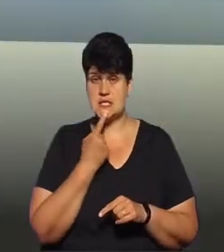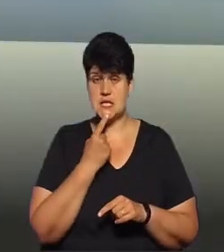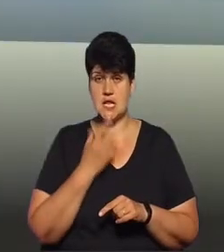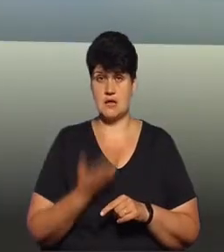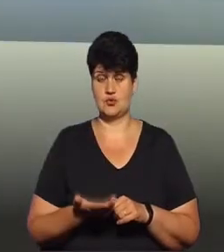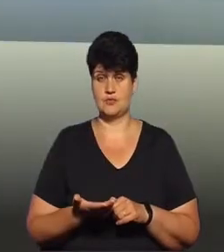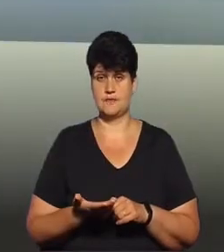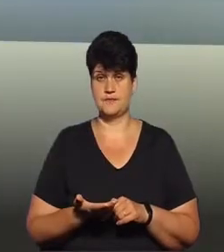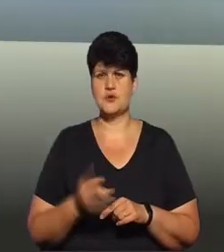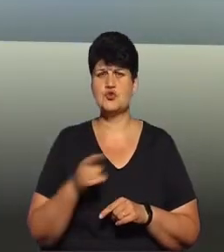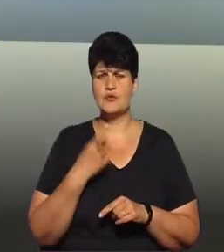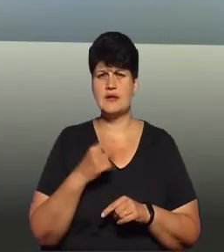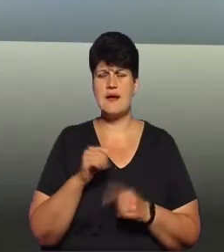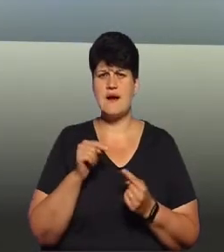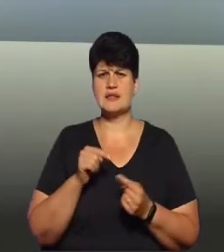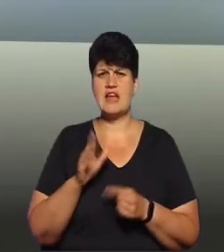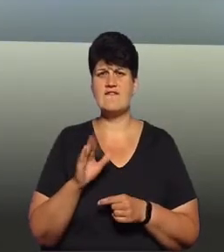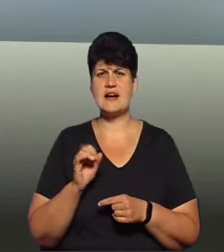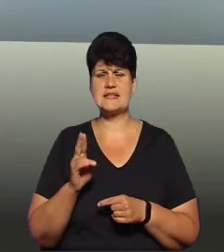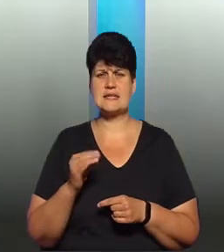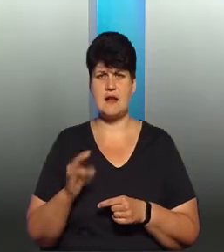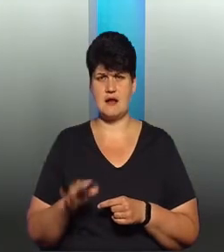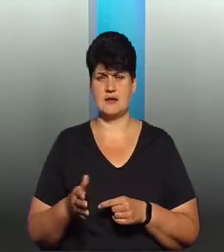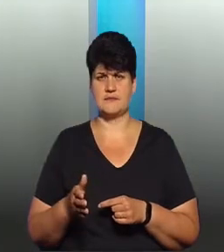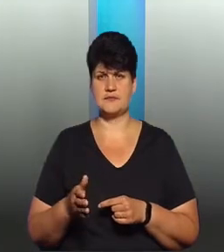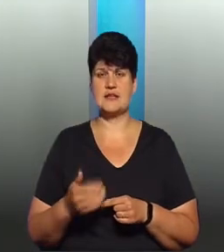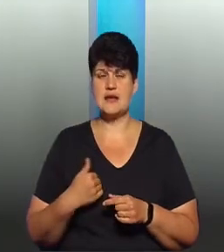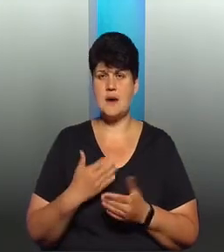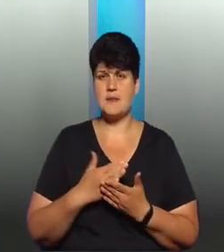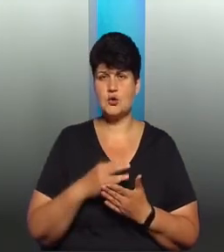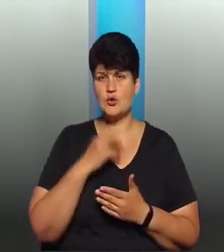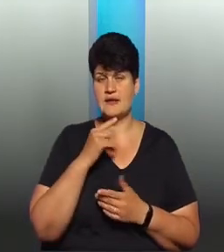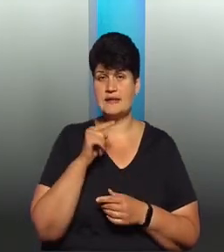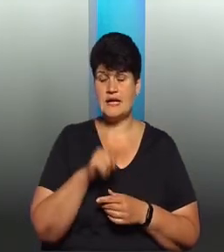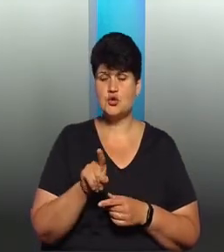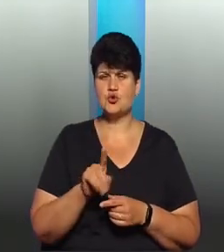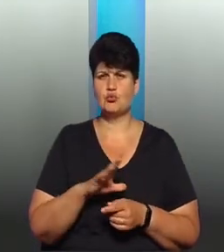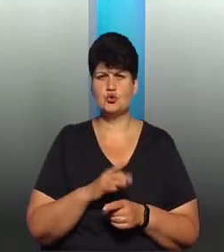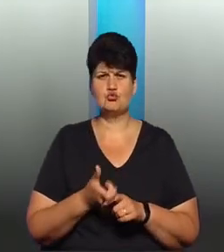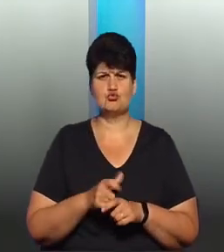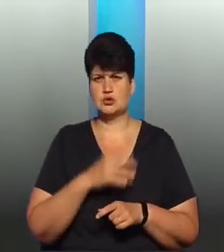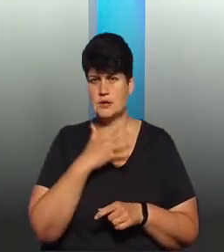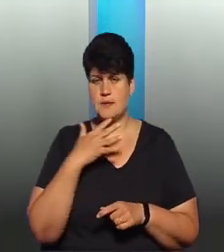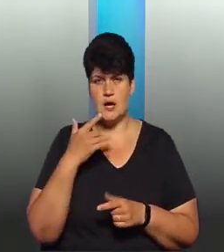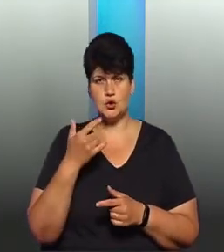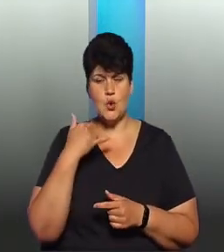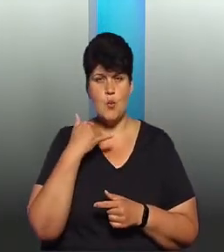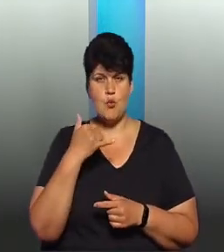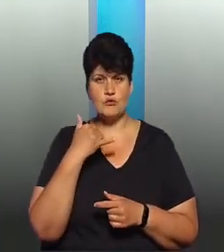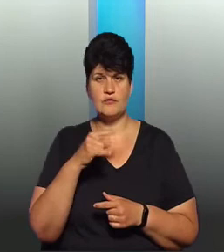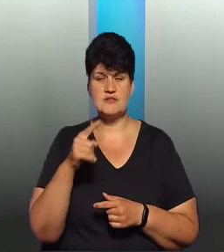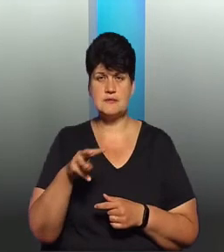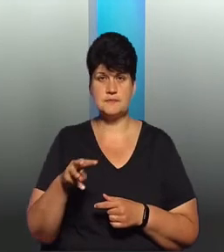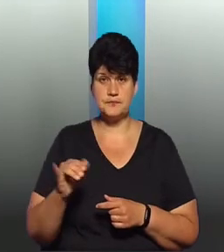кампанією в Україні? Я маю на увазі те, що дуже було багато повідомлень у засобах масової інформації, у газетах,